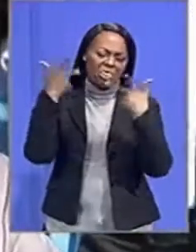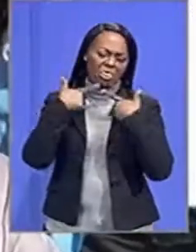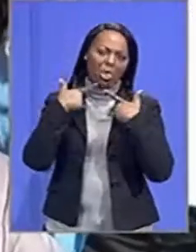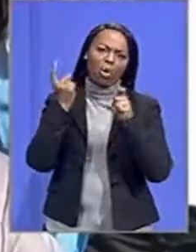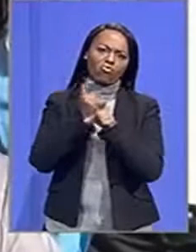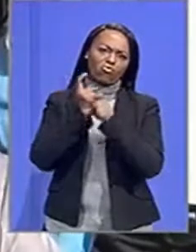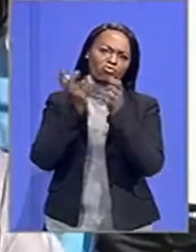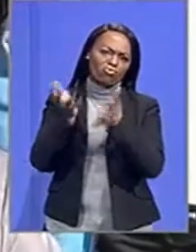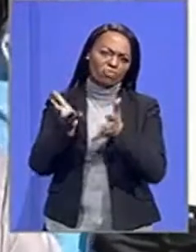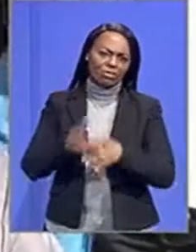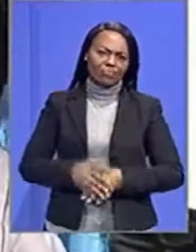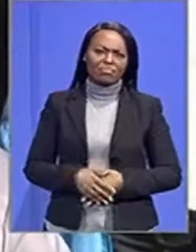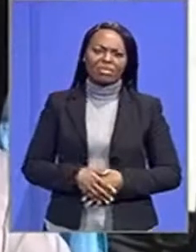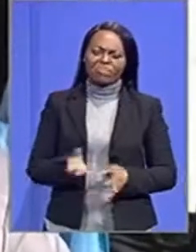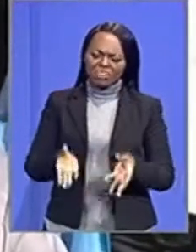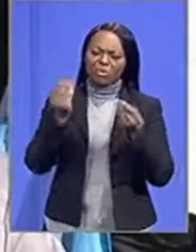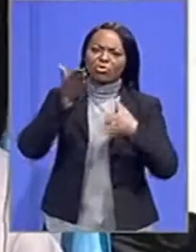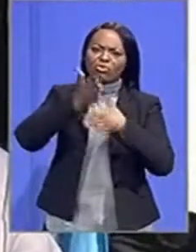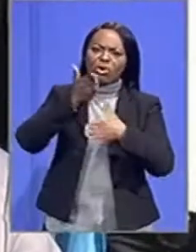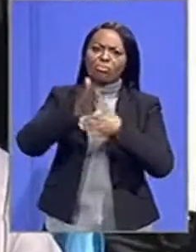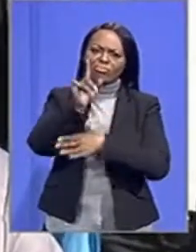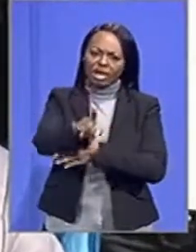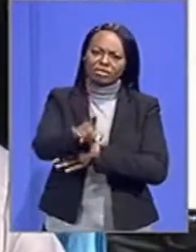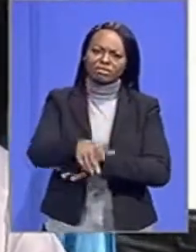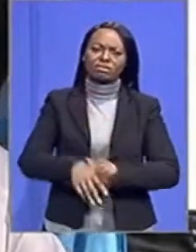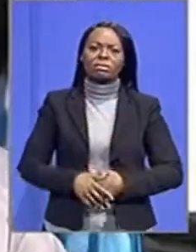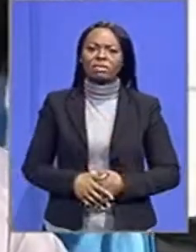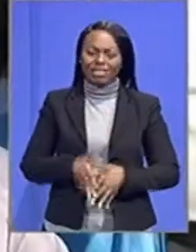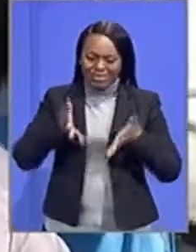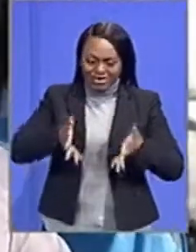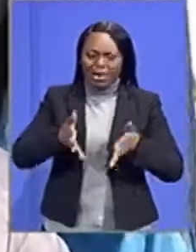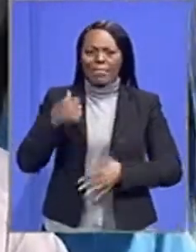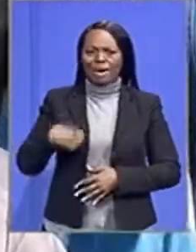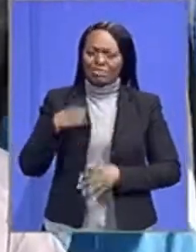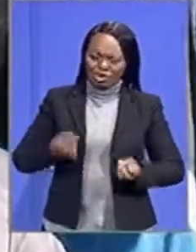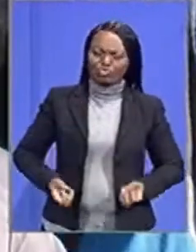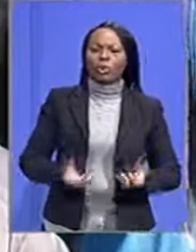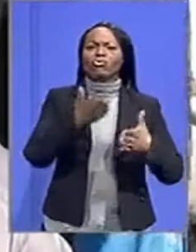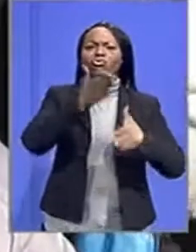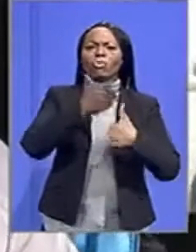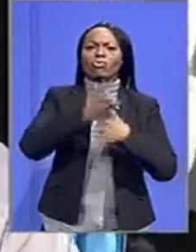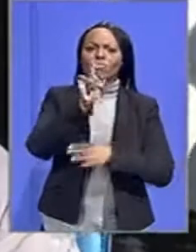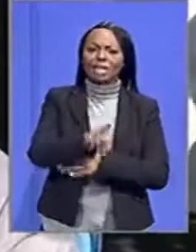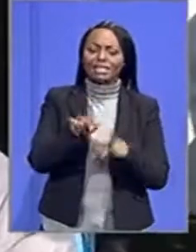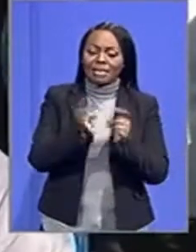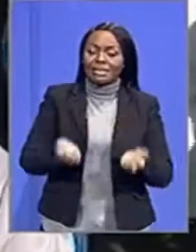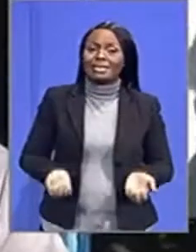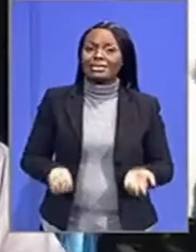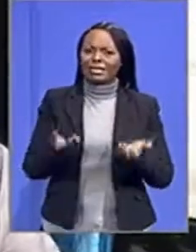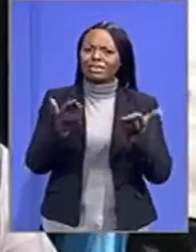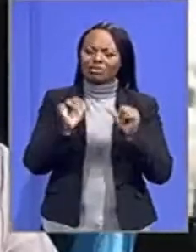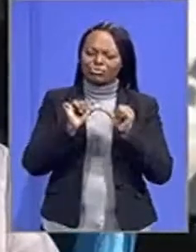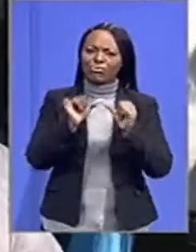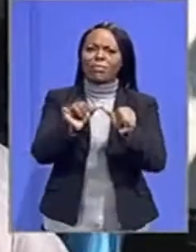batla ho bona batho ba hirwa ausi, batho ba thola mesebetsi monana ha masepala. Re batla ho bona di-service di etsahala, ho